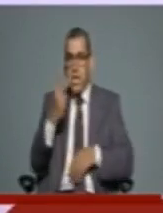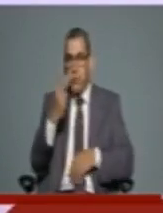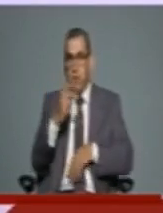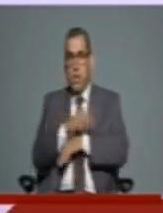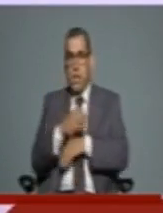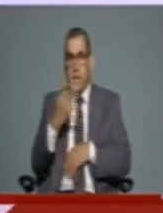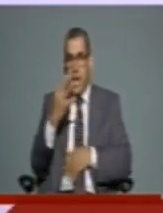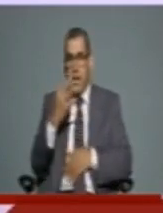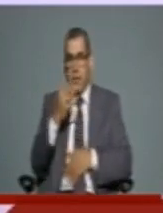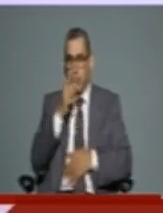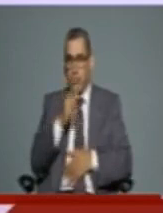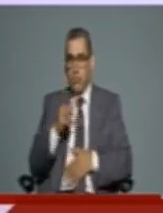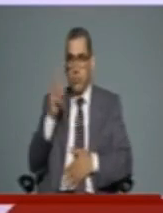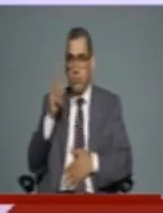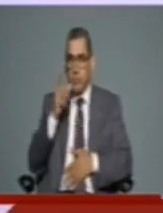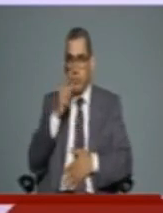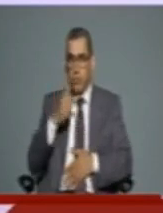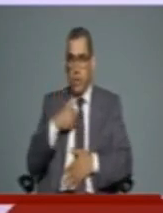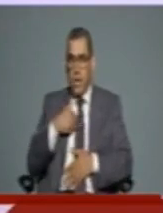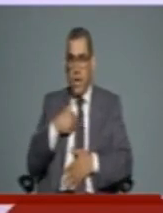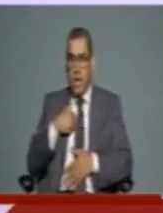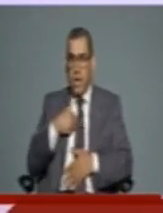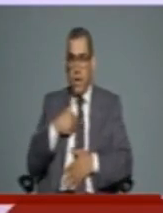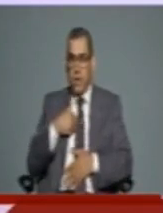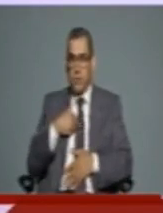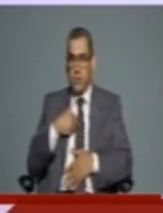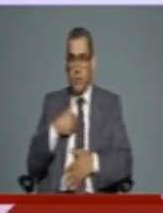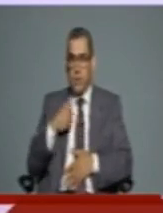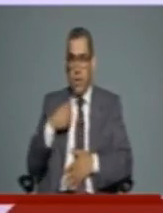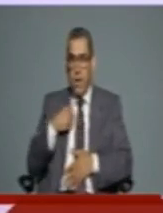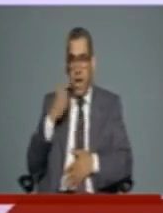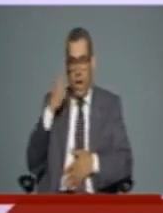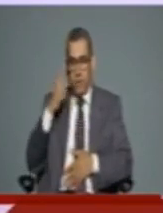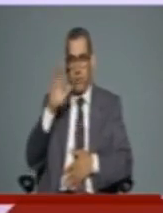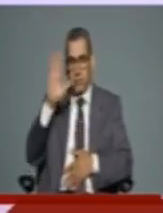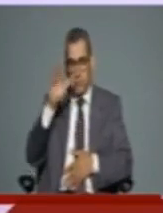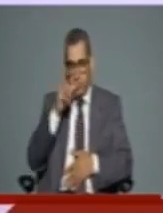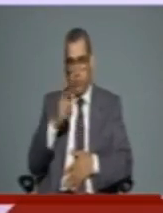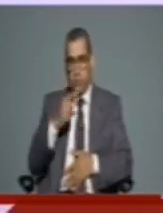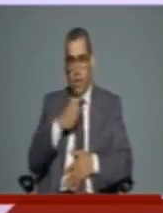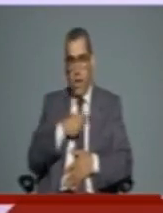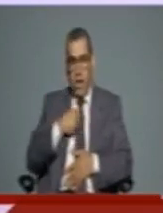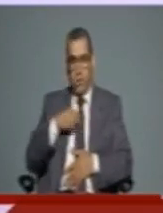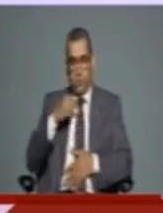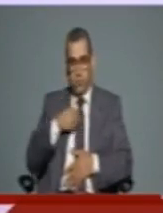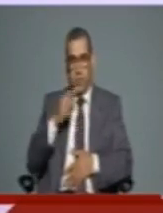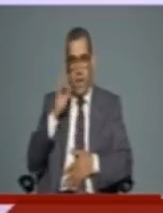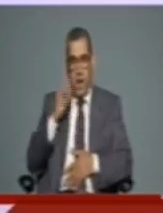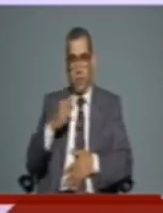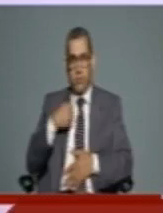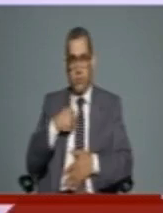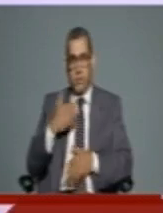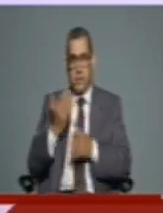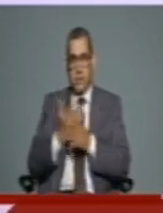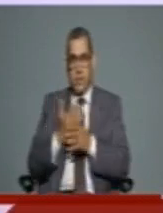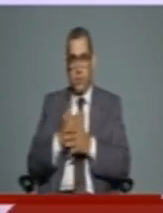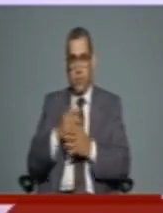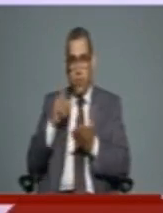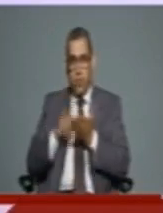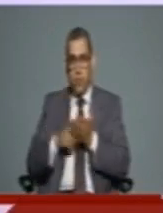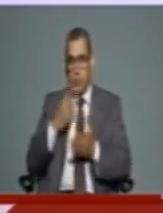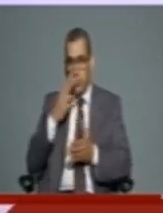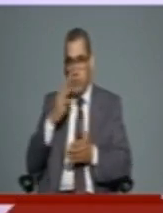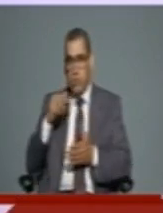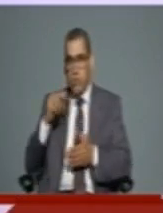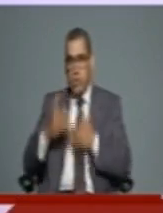لست متاسف، انا الام وهبقى سعيد جدا عندما يوجه لي اللوم من